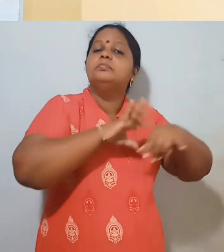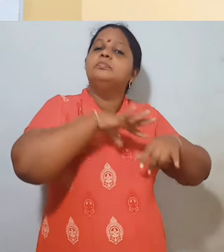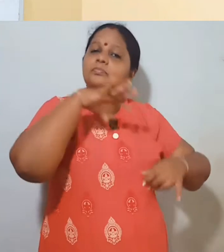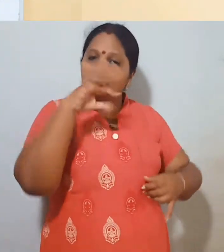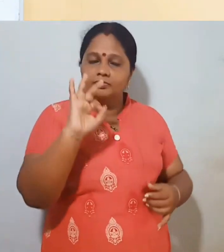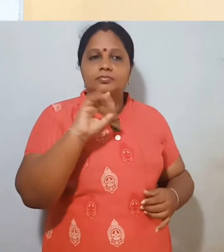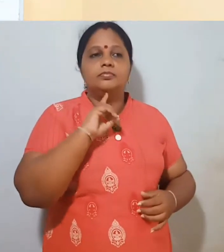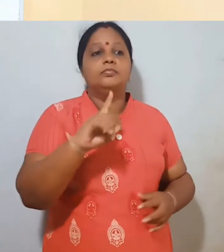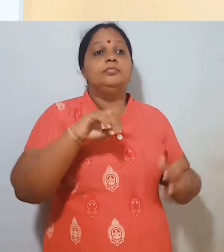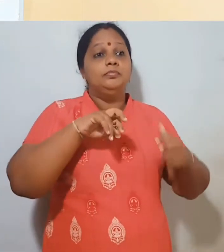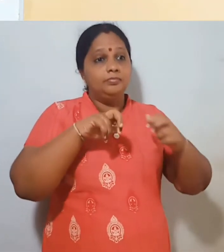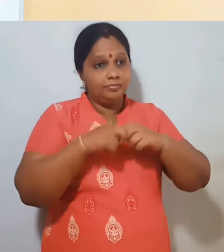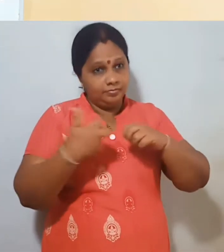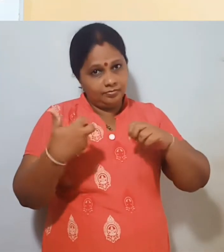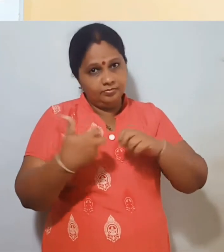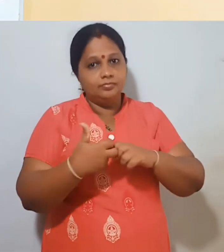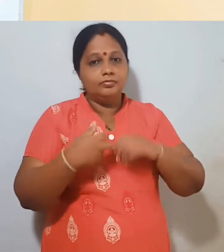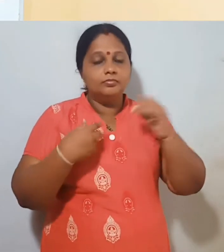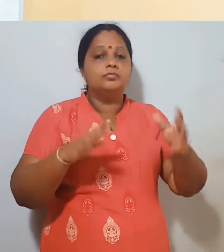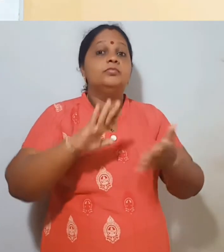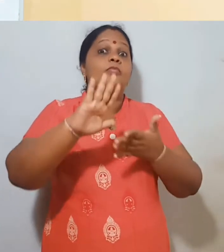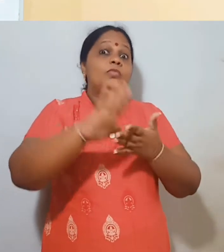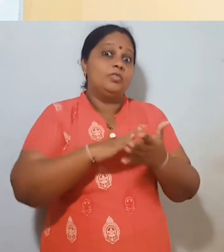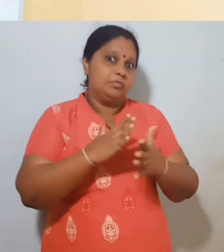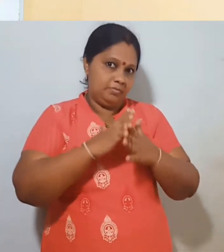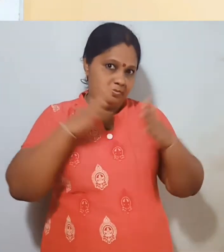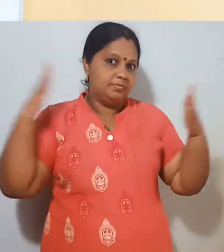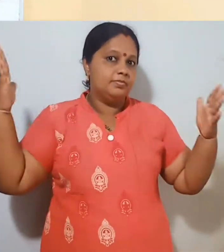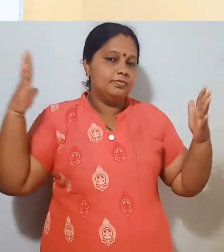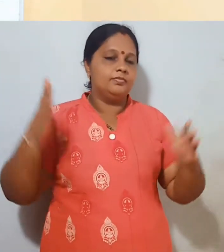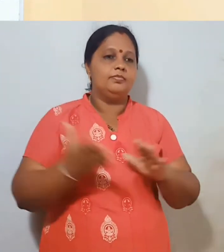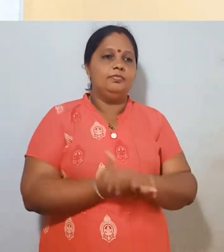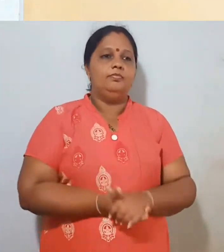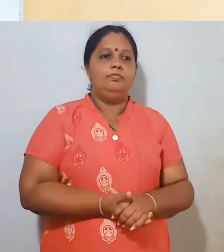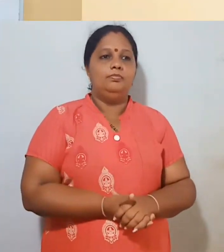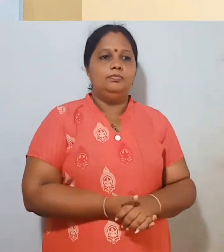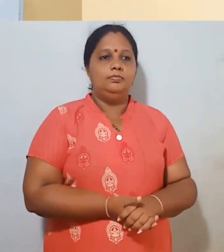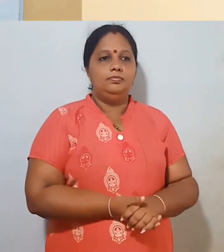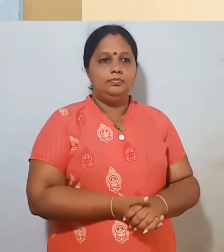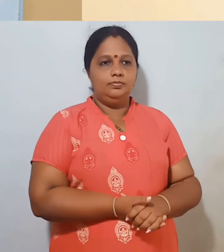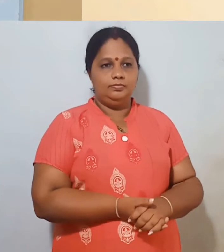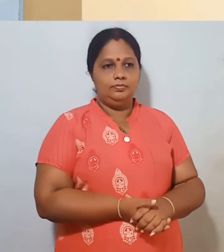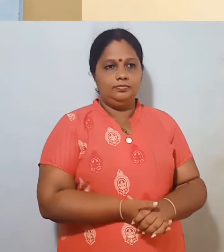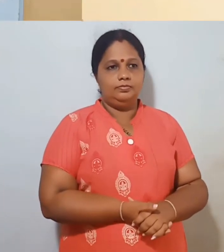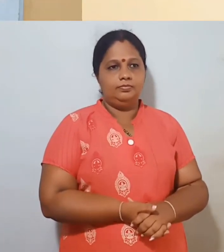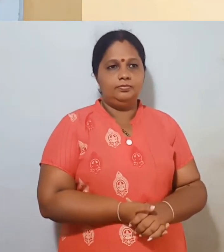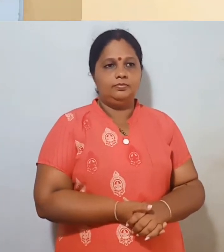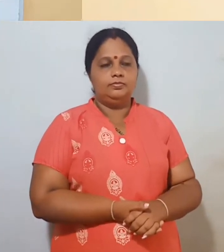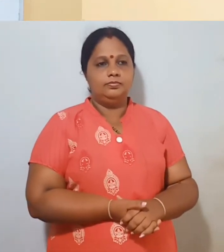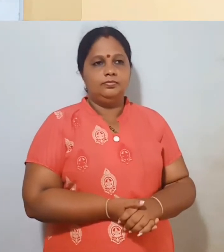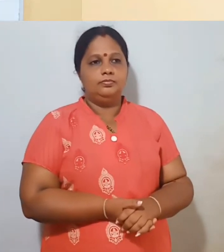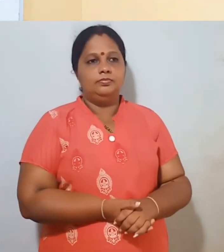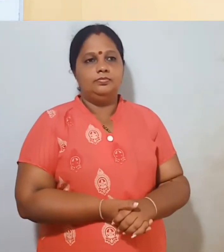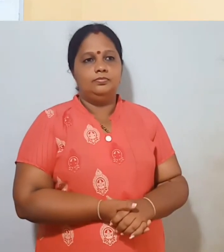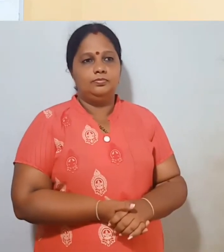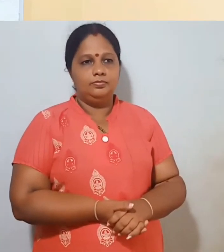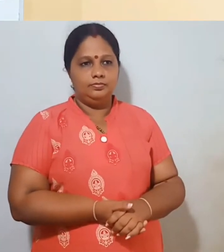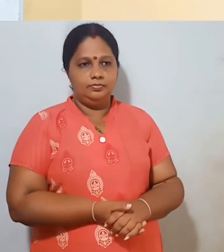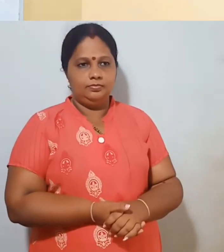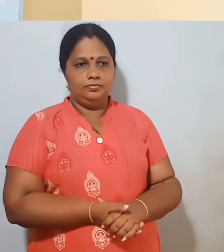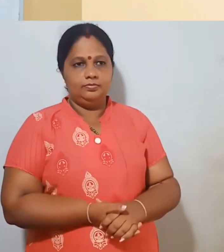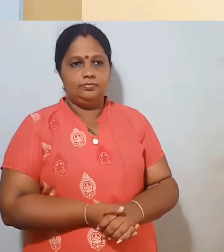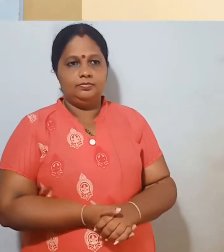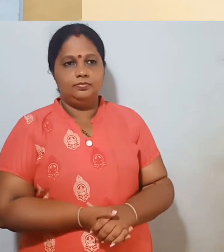கூட செய்தாலே அதுக்கும் பெரிய ஒரு உதவியாக இருக்கும். இன்னும் ஒரு முக்கியமான விடயத்தை பார்ப்போம்.